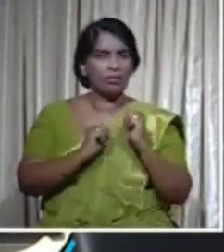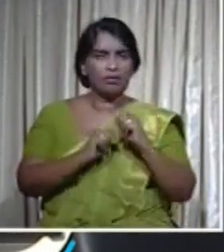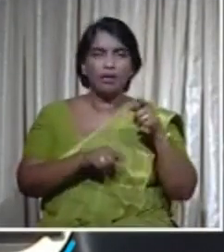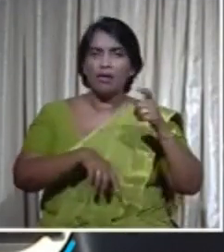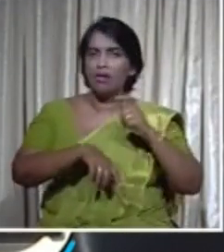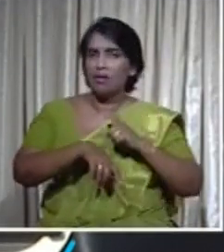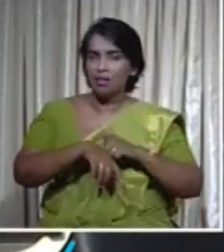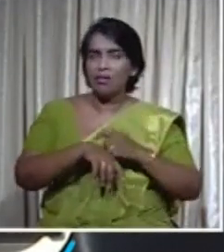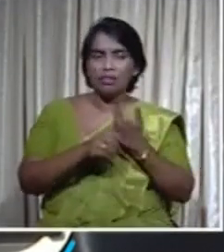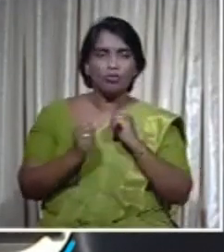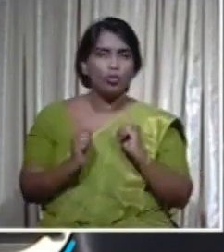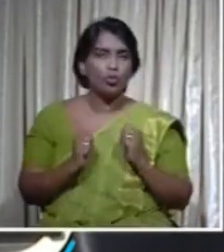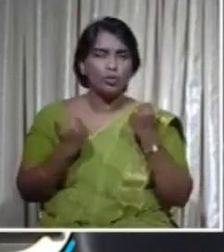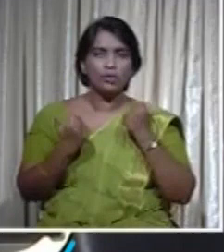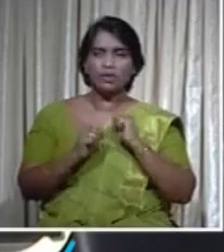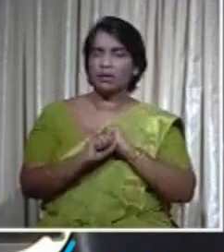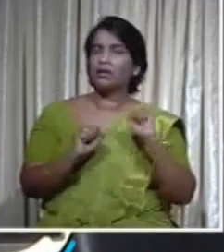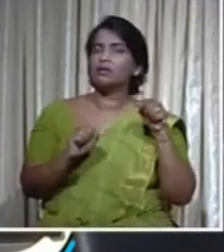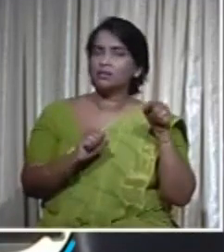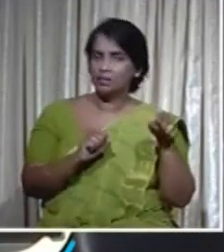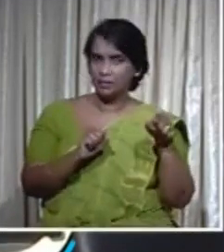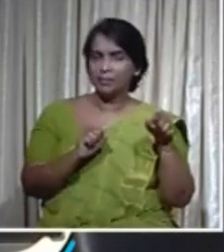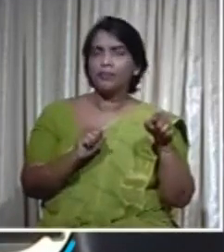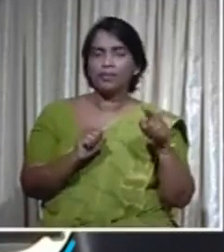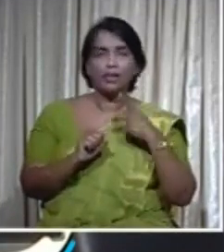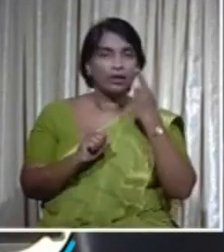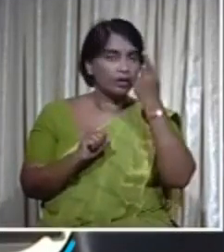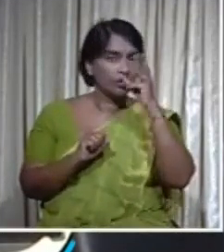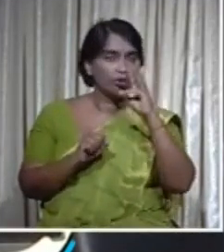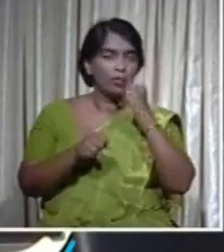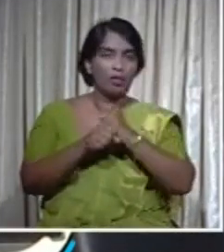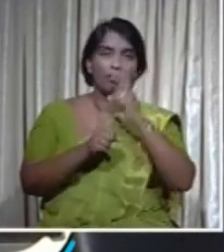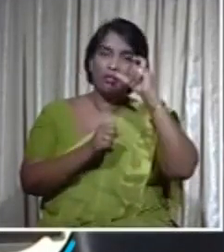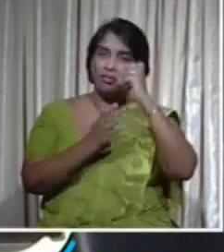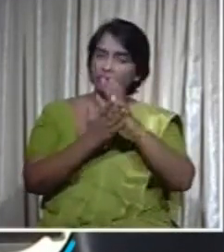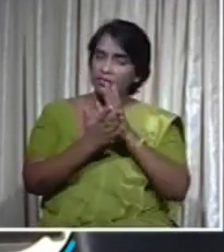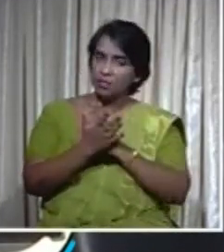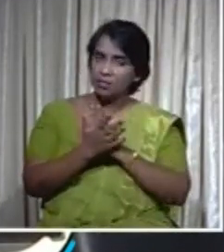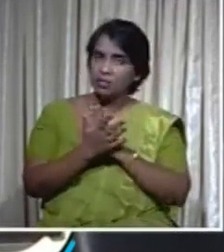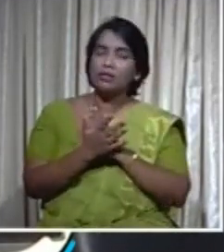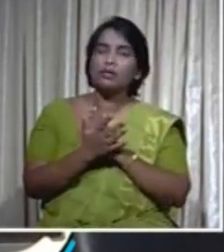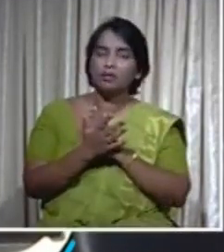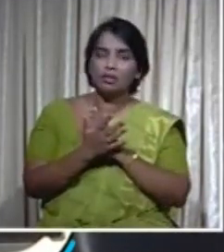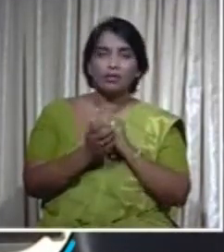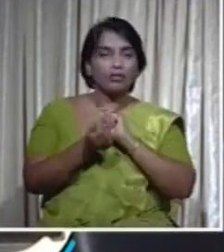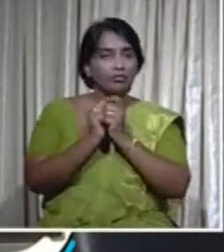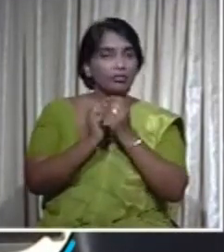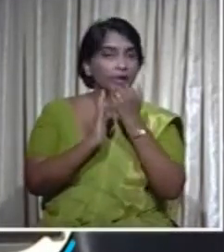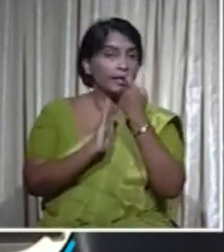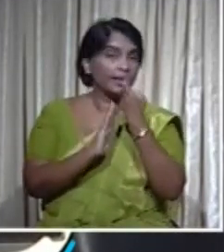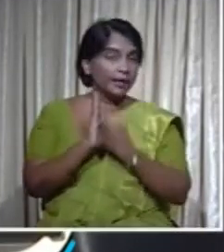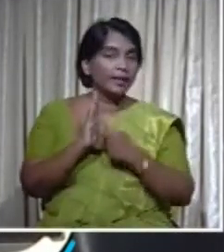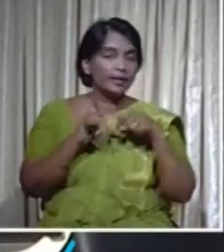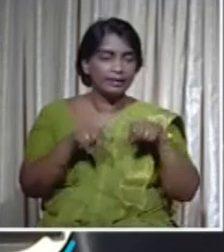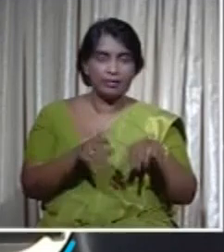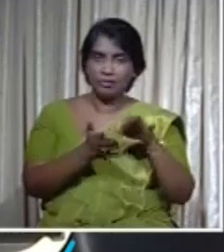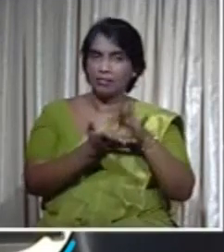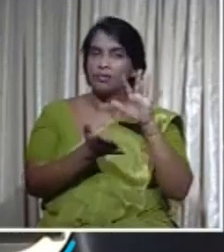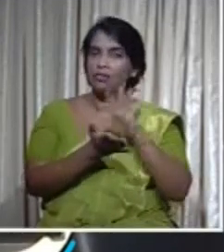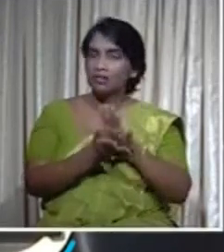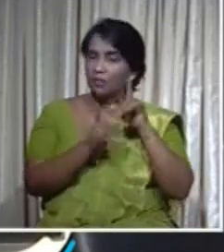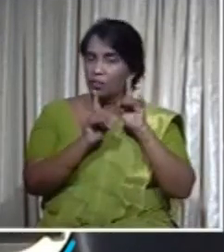எங்களுடைய தரப்பிலே இந்த 13வது திருத்த சட்டம் சட்டமாக இருக்கின்றபடியால் அதிகாரங்களை வழங்க வேண்டும்